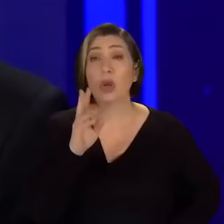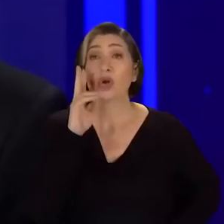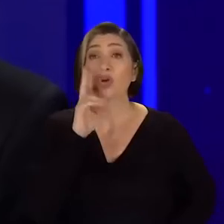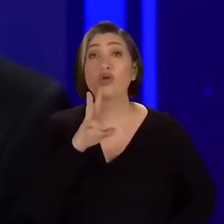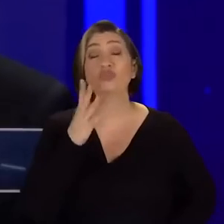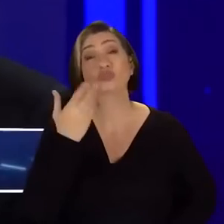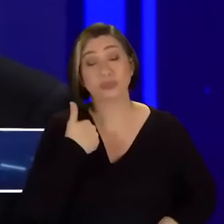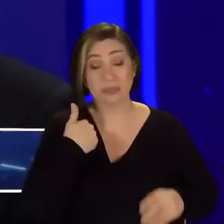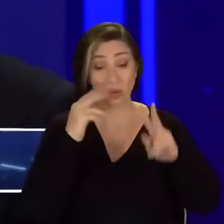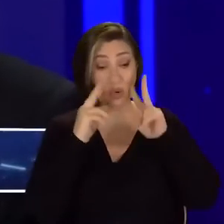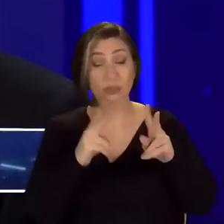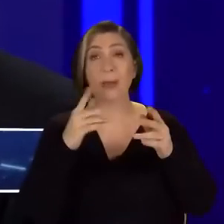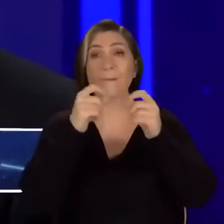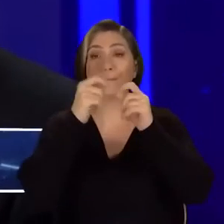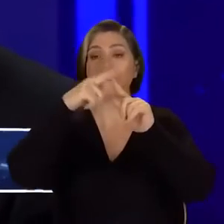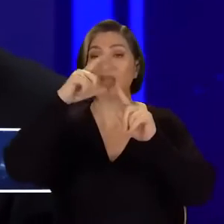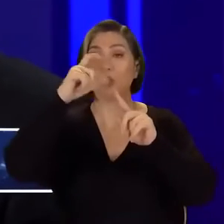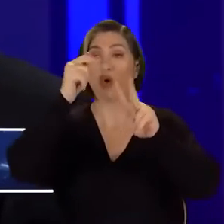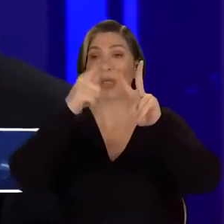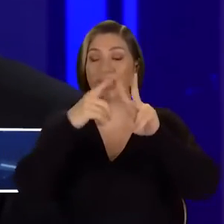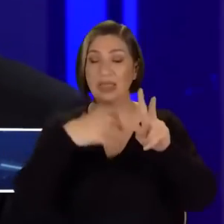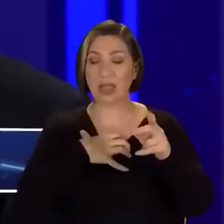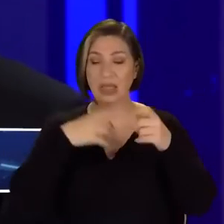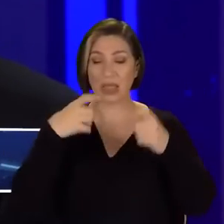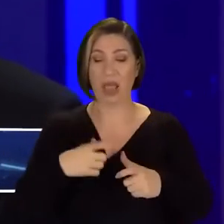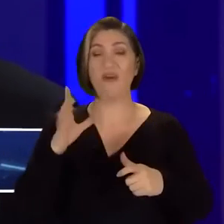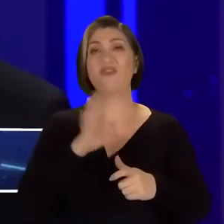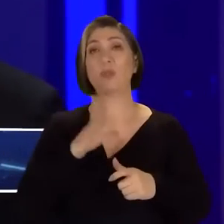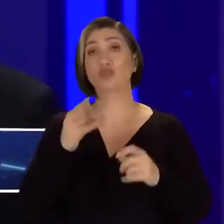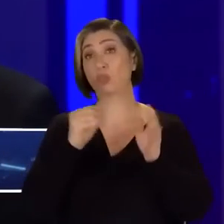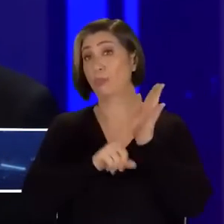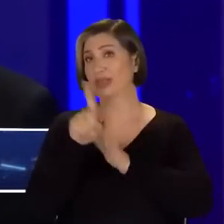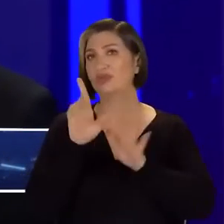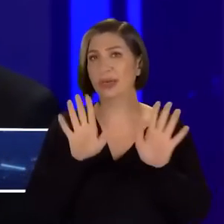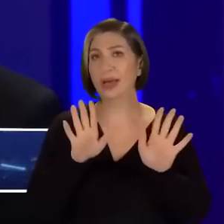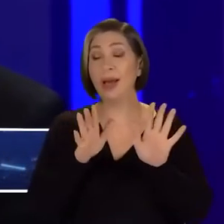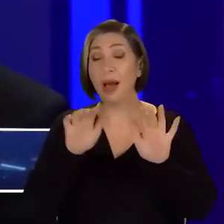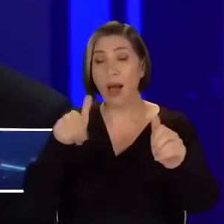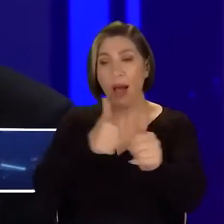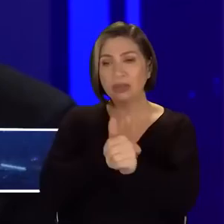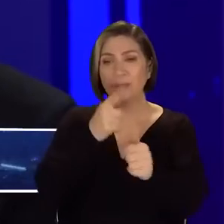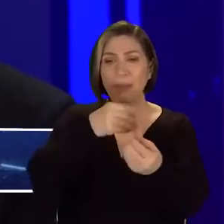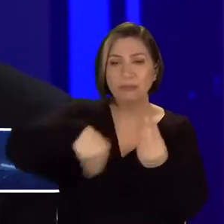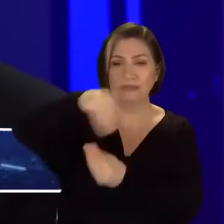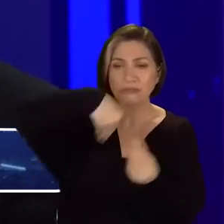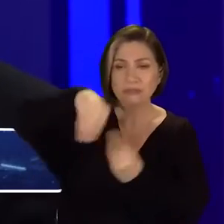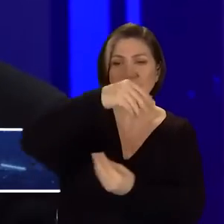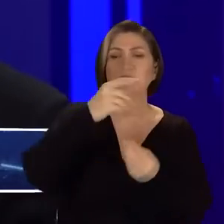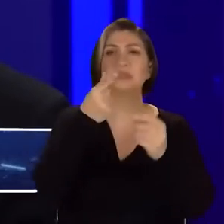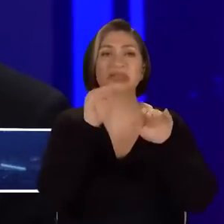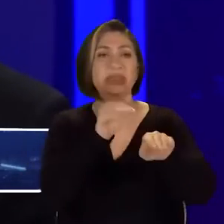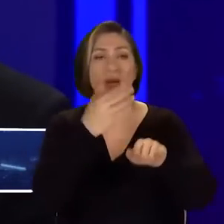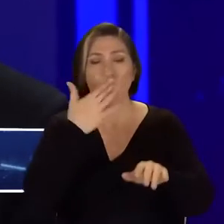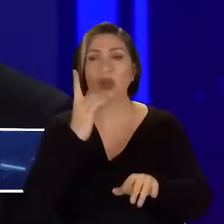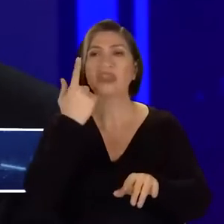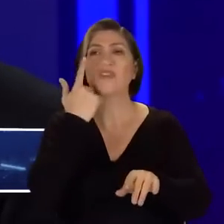Gördüğümüz kadarıyla Bitcoin şu anda kendine bir yer edindi. Bu çok büyük bir başarı. Yani arkasında herhangi bir sermaye desteği olmayan, herhangi bir